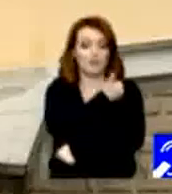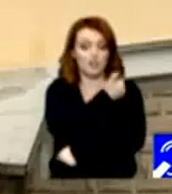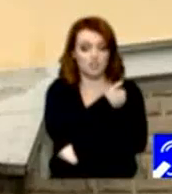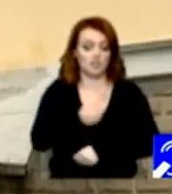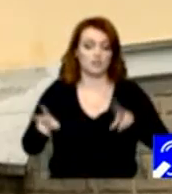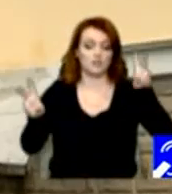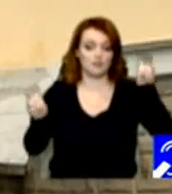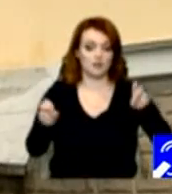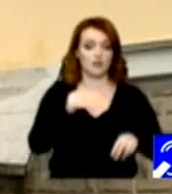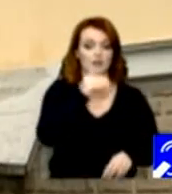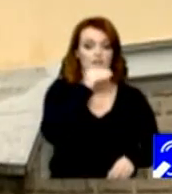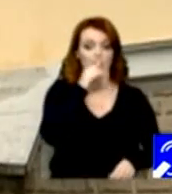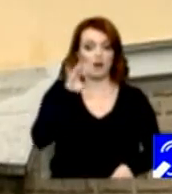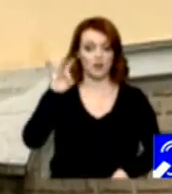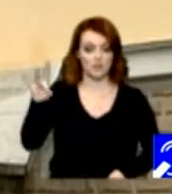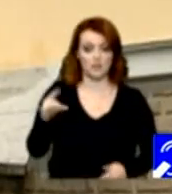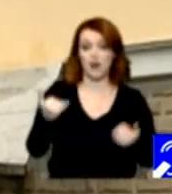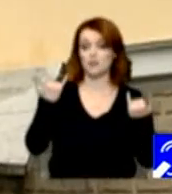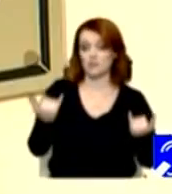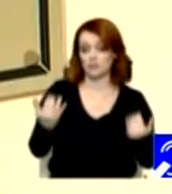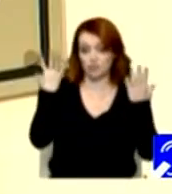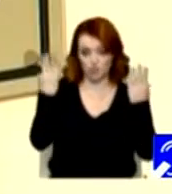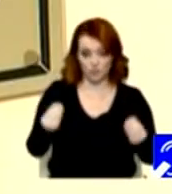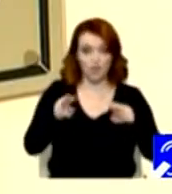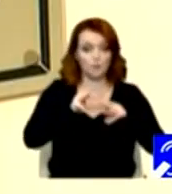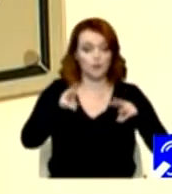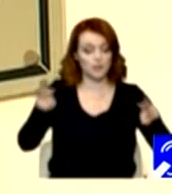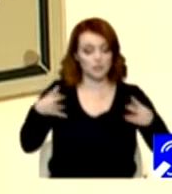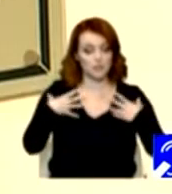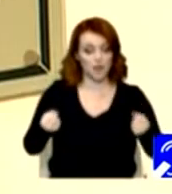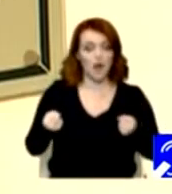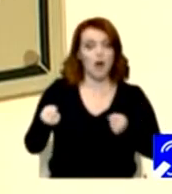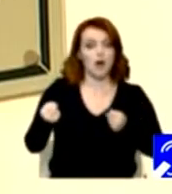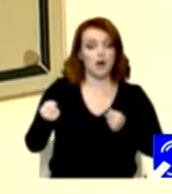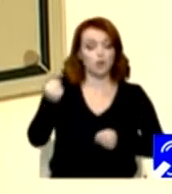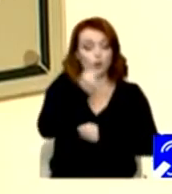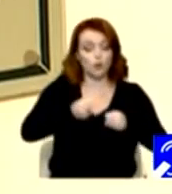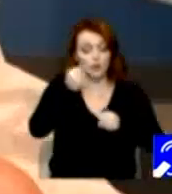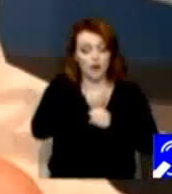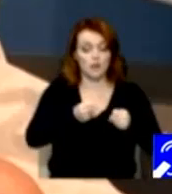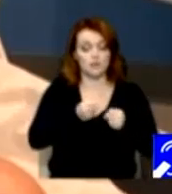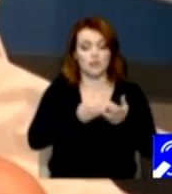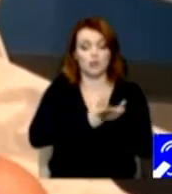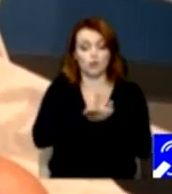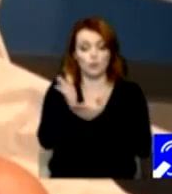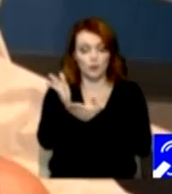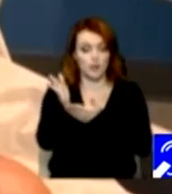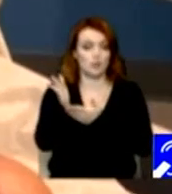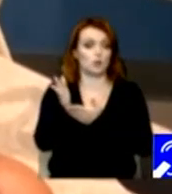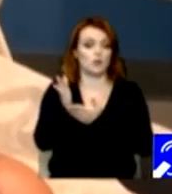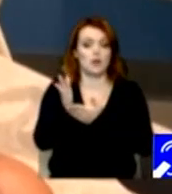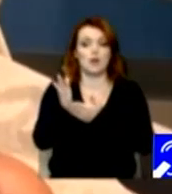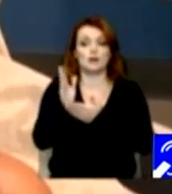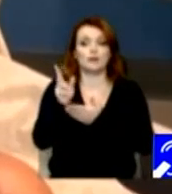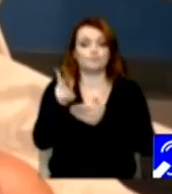deci acum la Ministerul Sănătății nu creează o circulară prin care se va descrie procedura